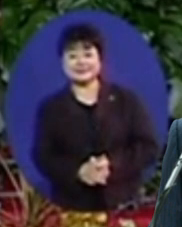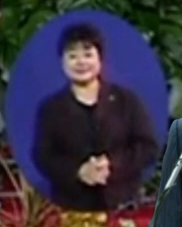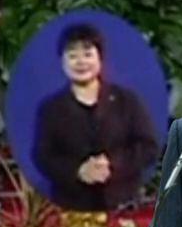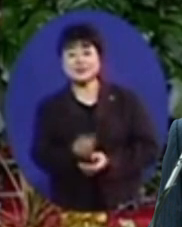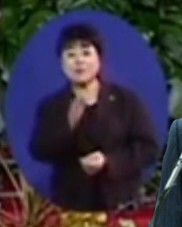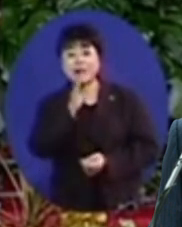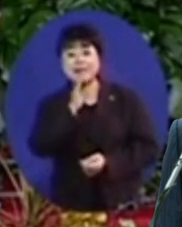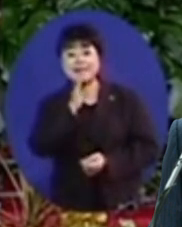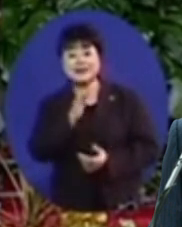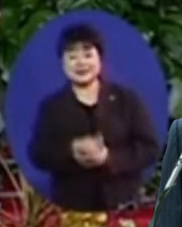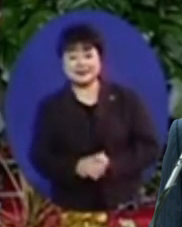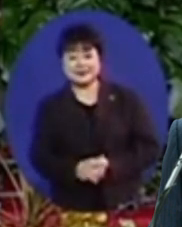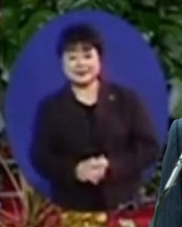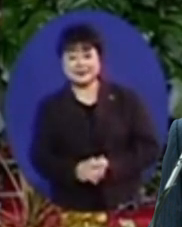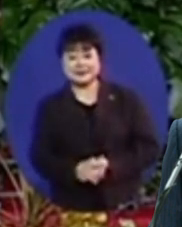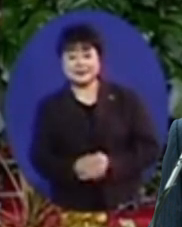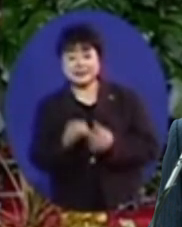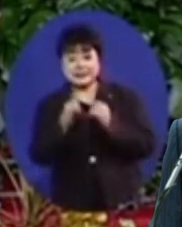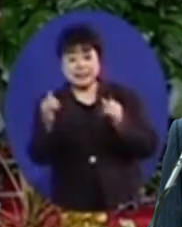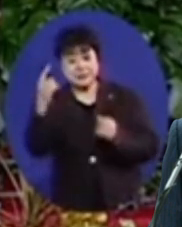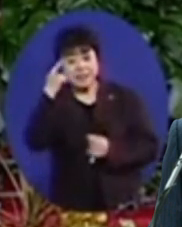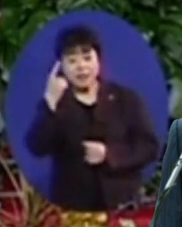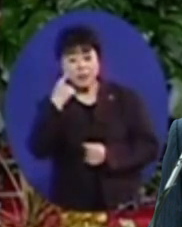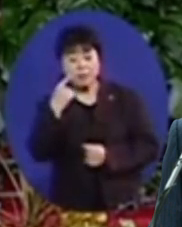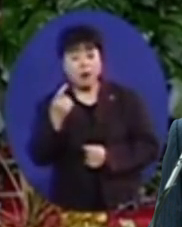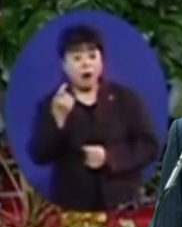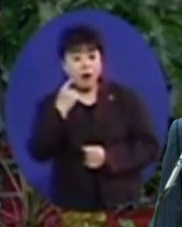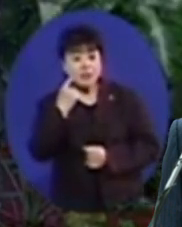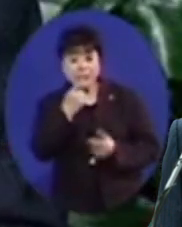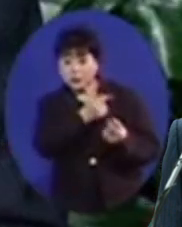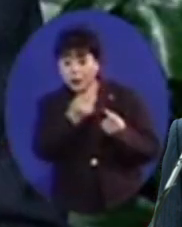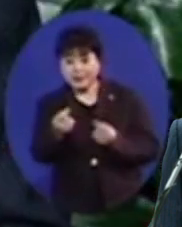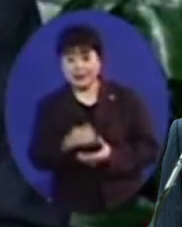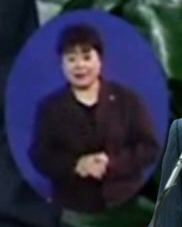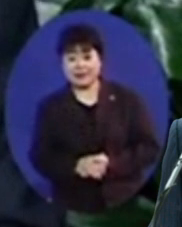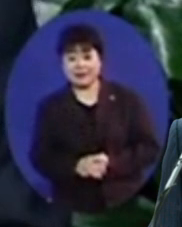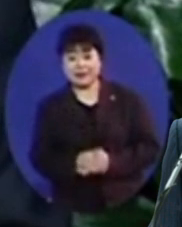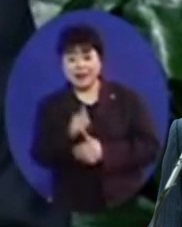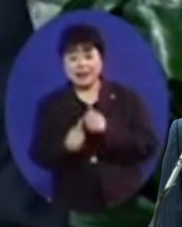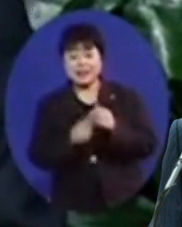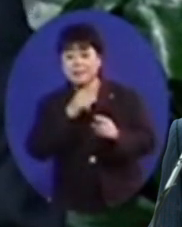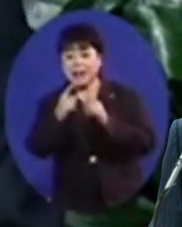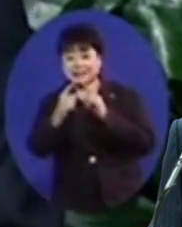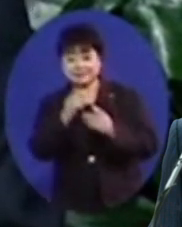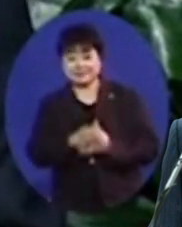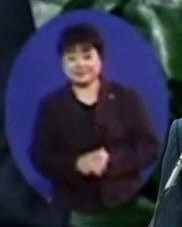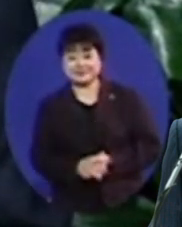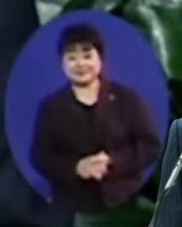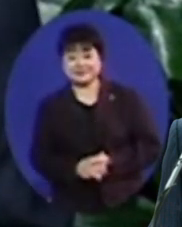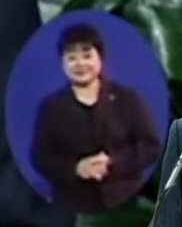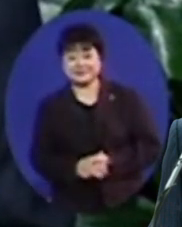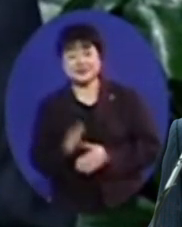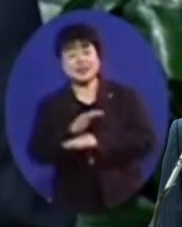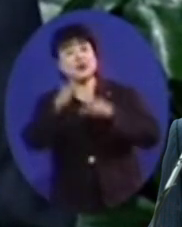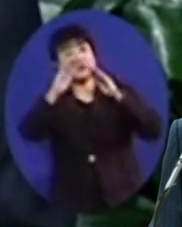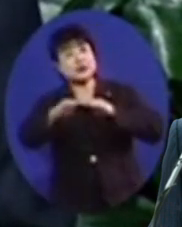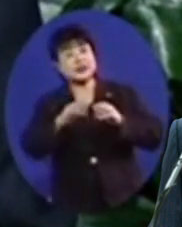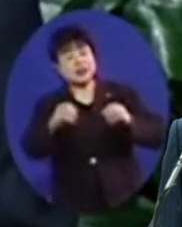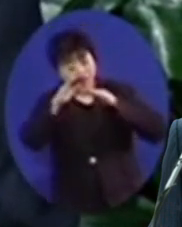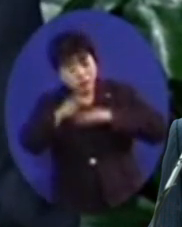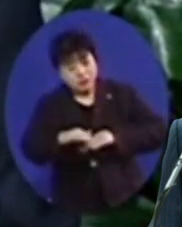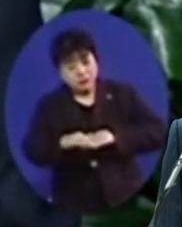정말 인간적으로 생각하면 거짓말 같습니다. 그러니 하나님 말씀입니다. 저 하늘이 무너지고 이 땅에